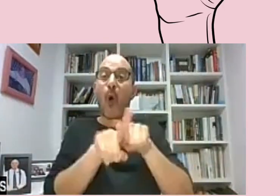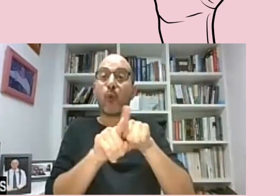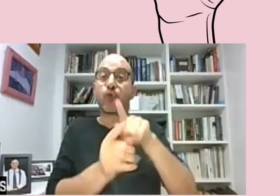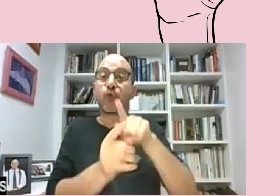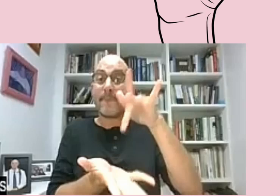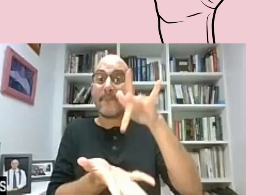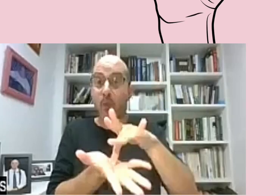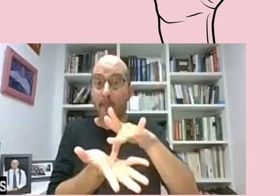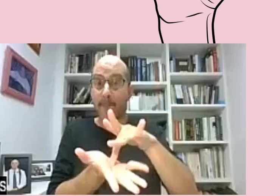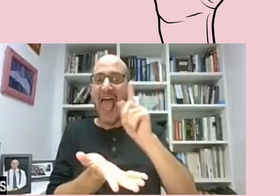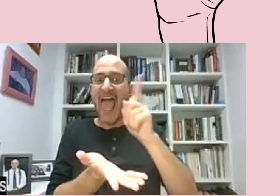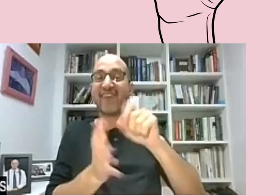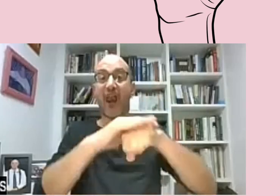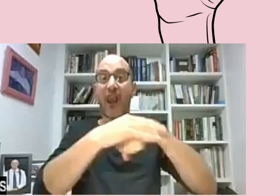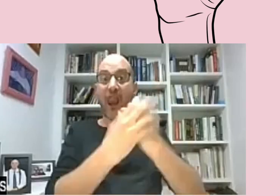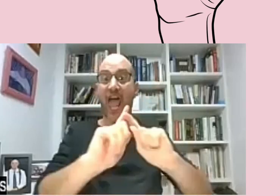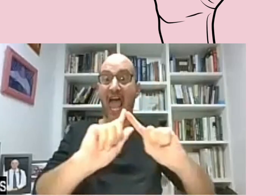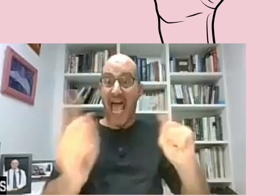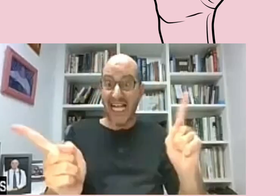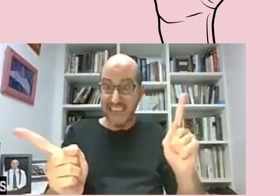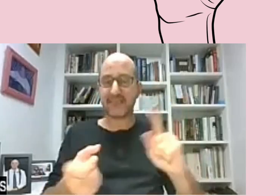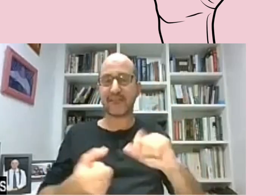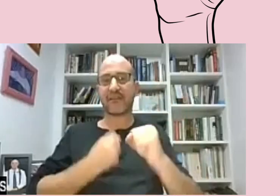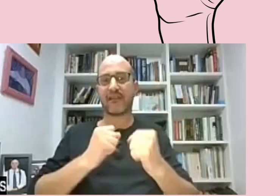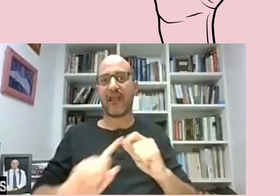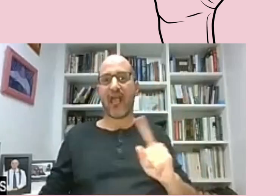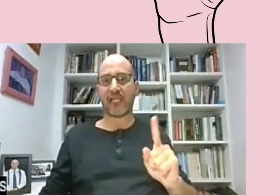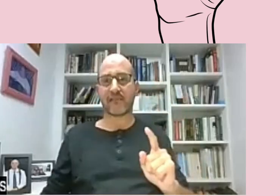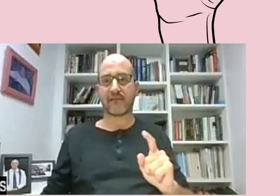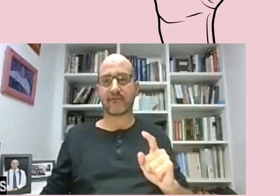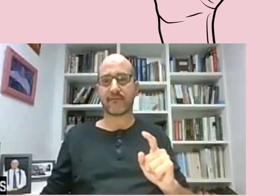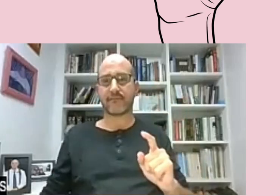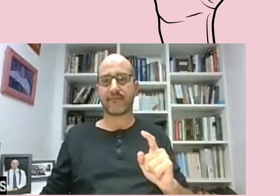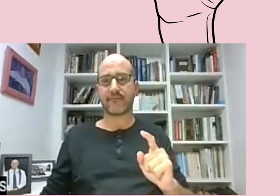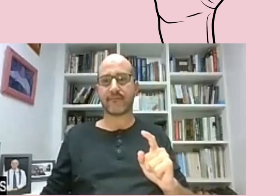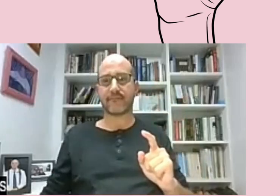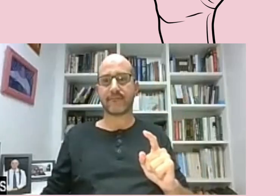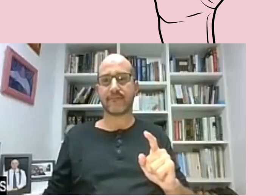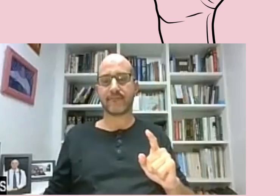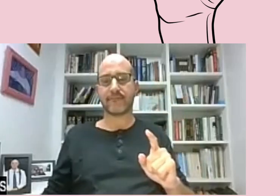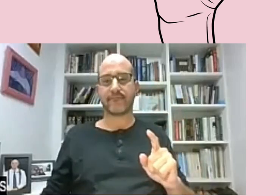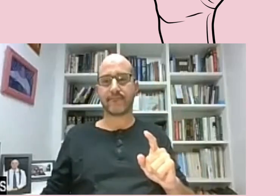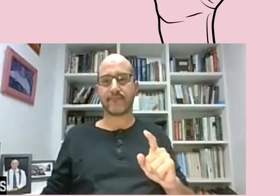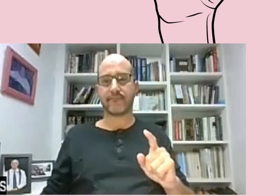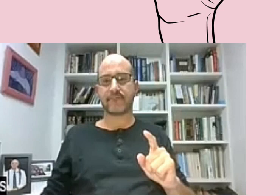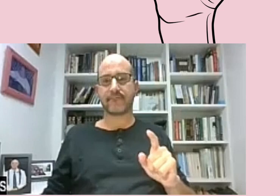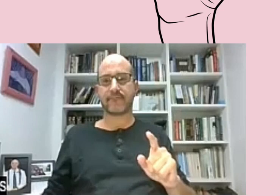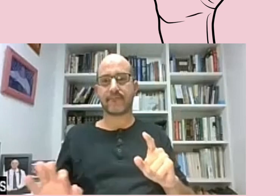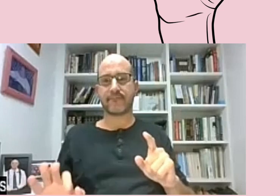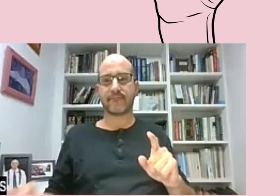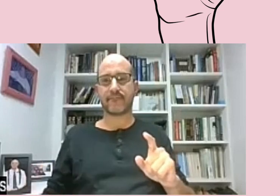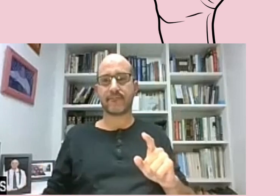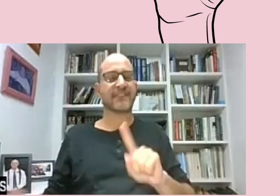עכשיו אני שם לב שאותו מקום, אבל התבנית היא אחרת והתנועה אחרת.